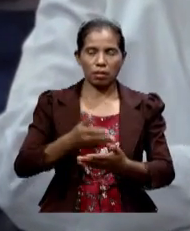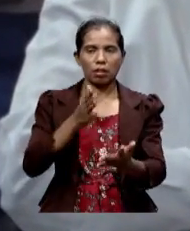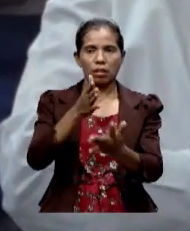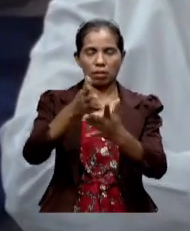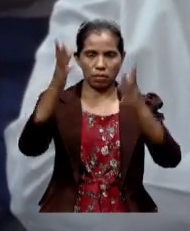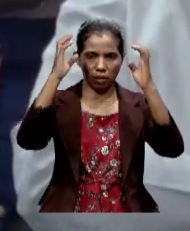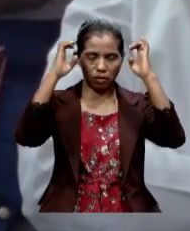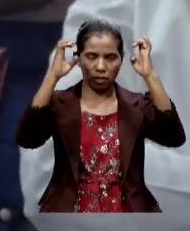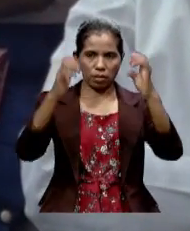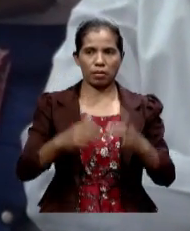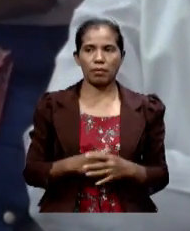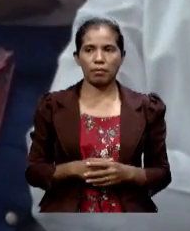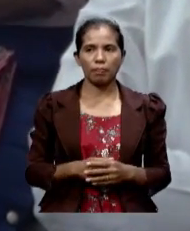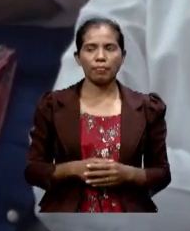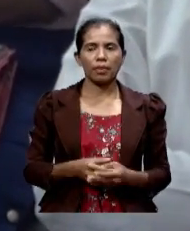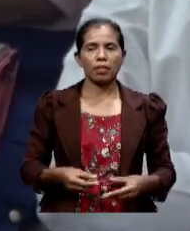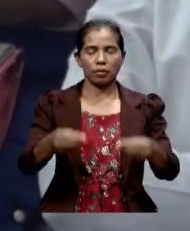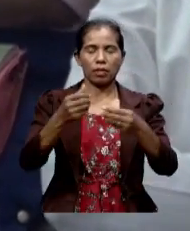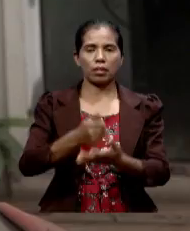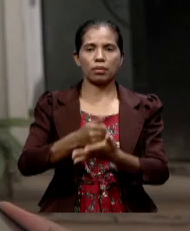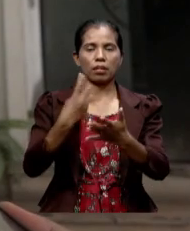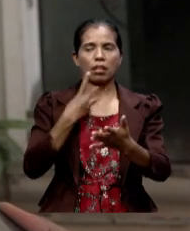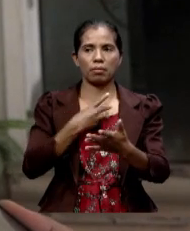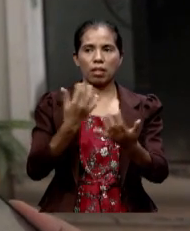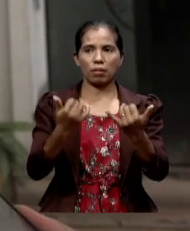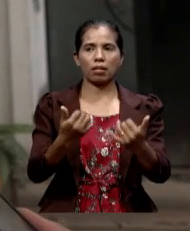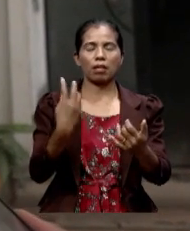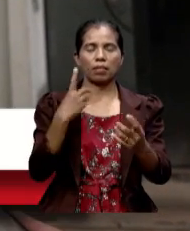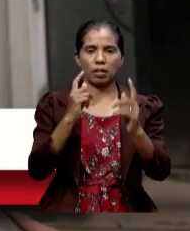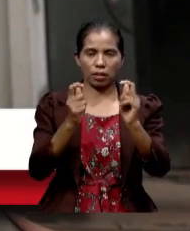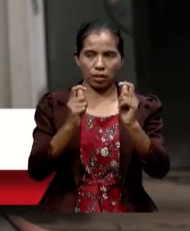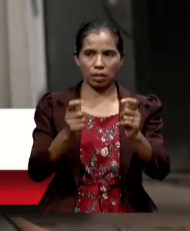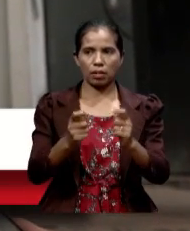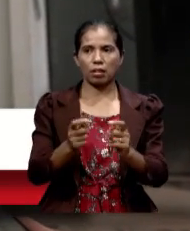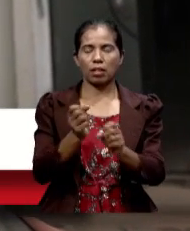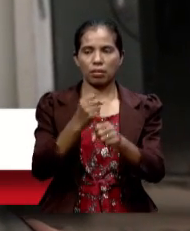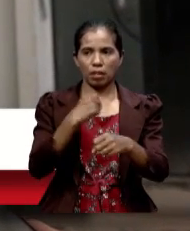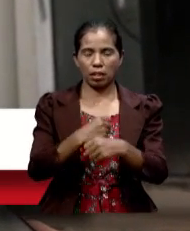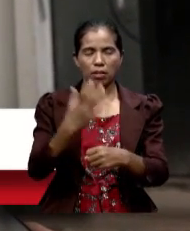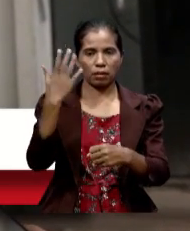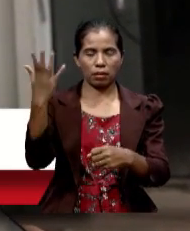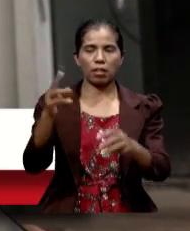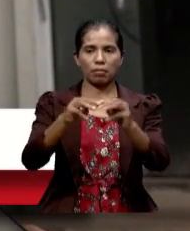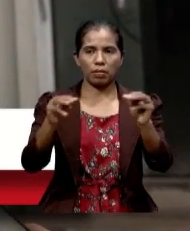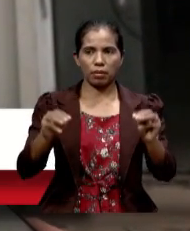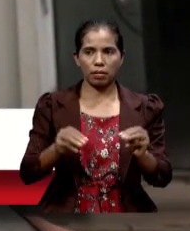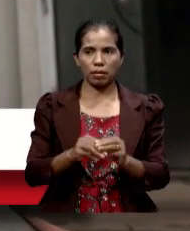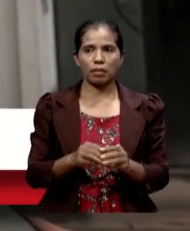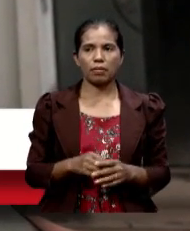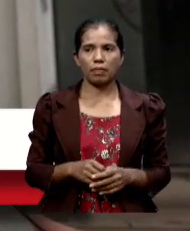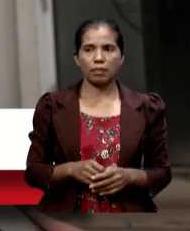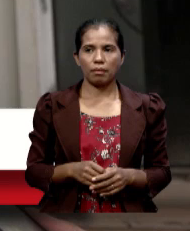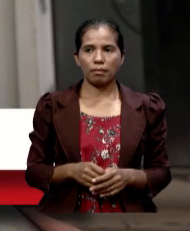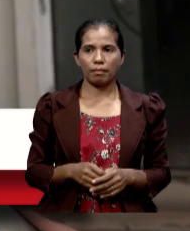educação. Po ajuda ame agora ame koko para atuba be realiza to ke be na sa ia be terreno ne ba.